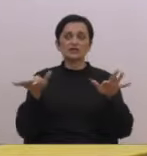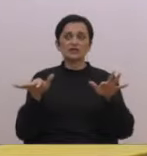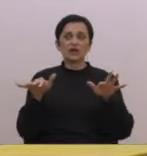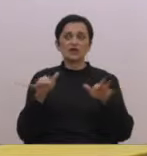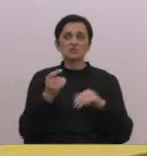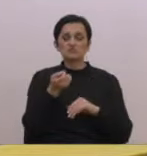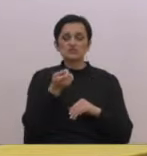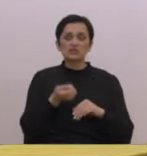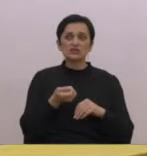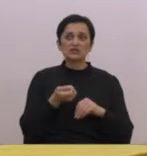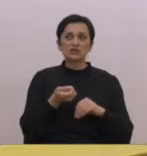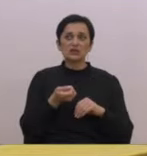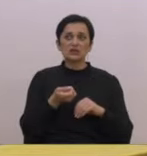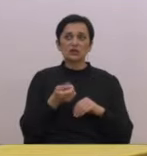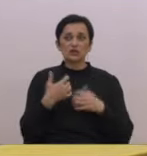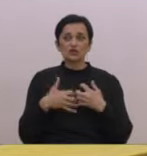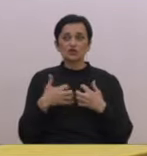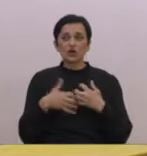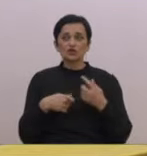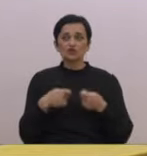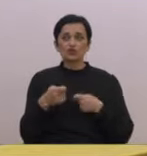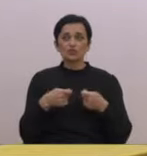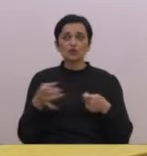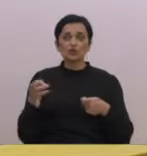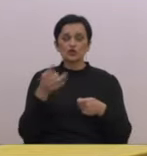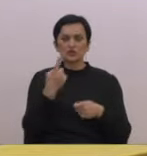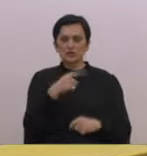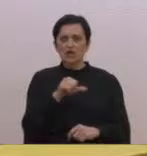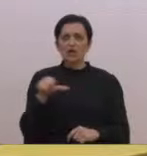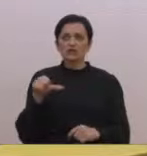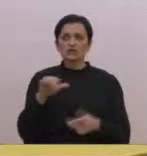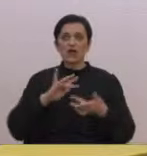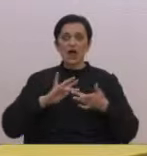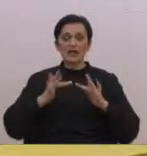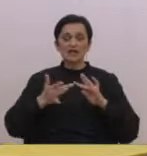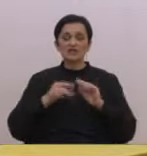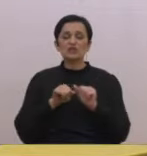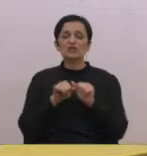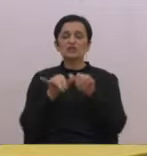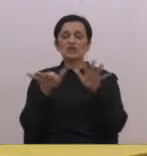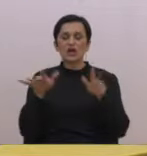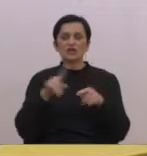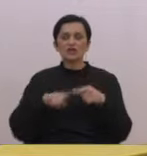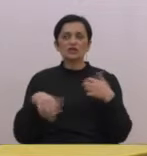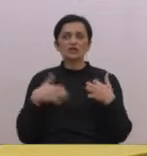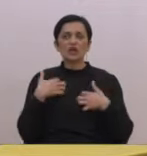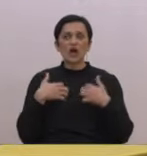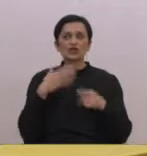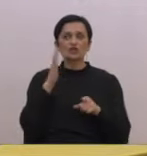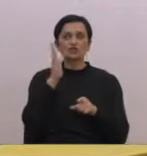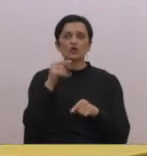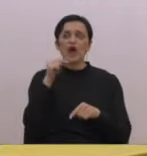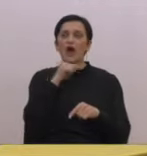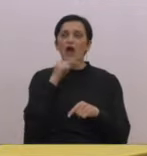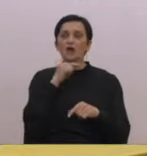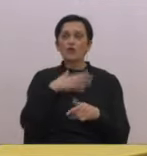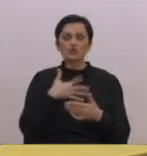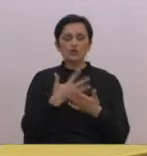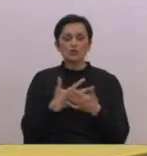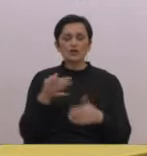მცირე და საშუალო ბიზნეს რეგიონებს. ცალსახად ინტერნეტიზაცია, რა თქმა უნდა, დააჩქარებს ეკონომიკურ